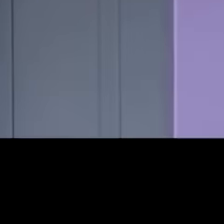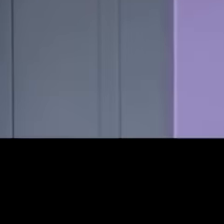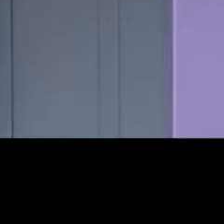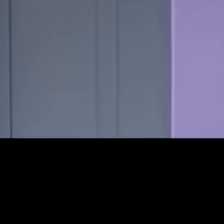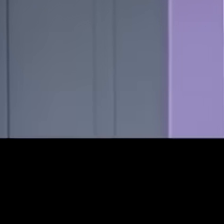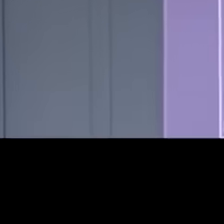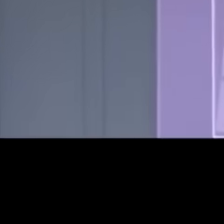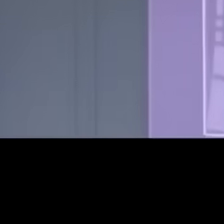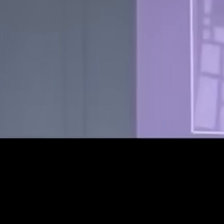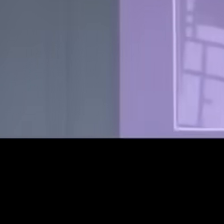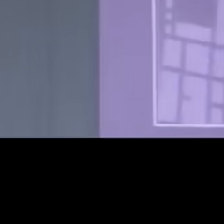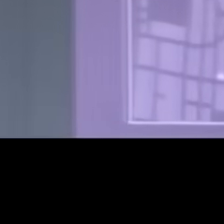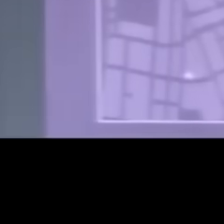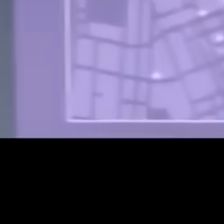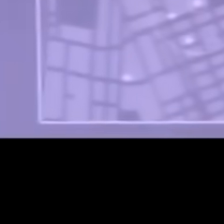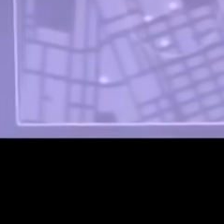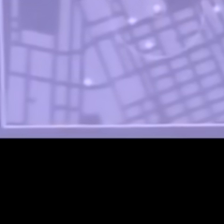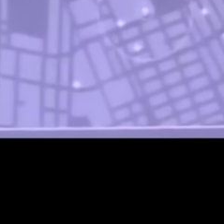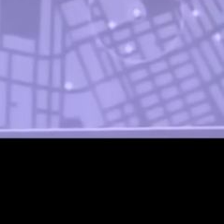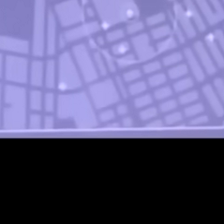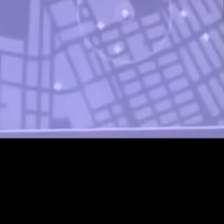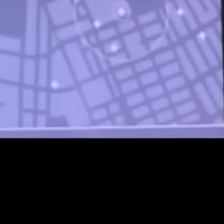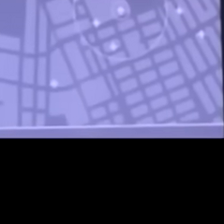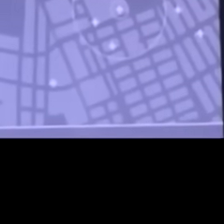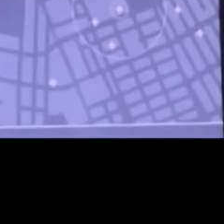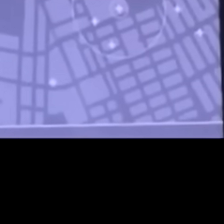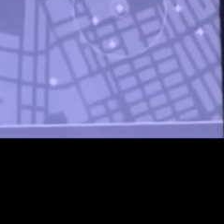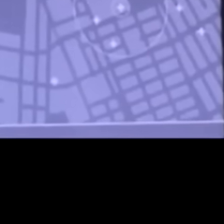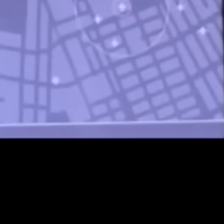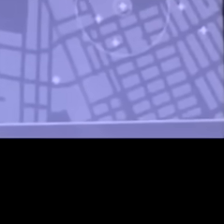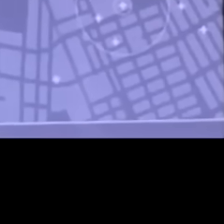집단 지성의 힘을 모아 고민 중개사 양원호.